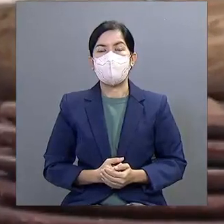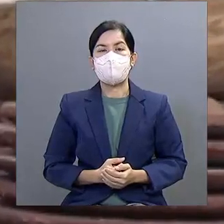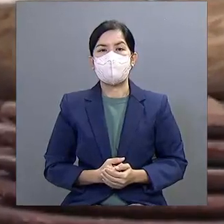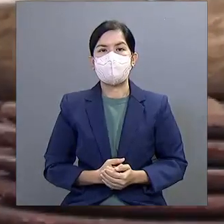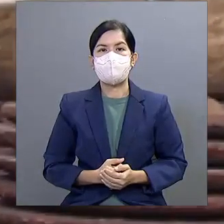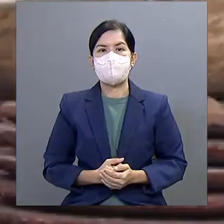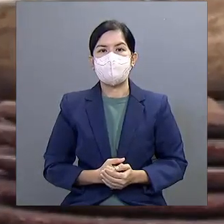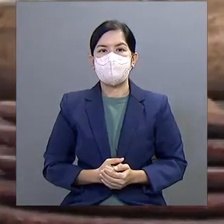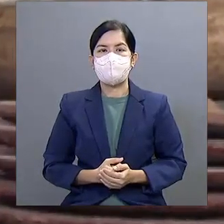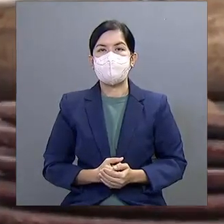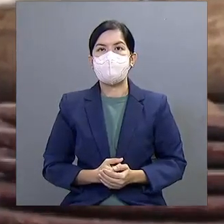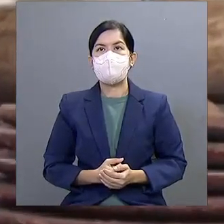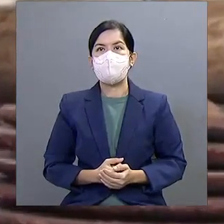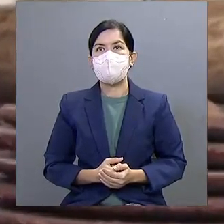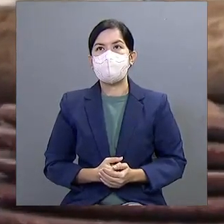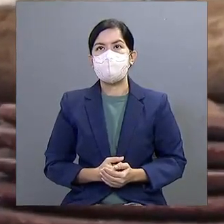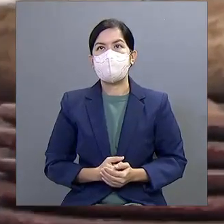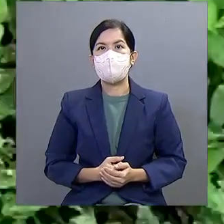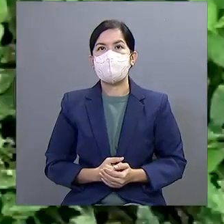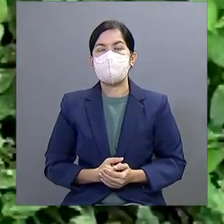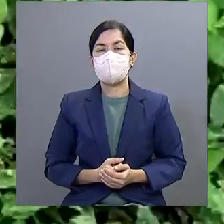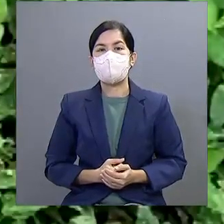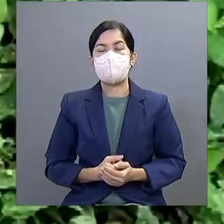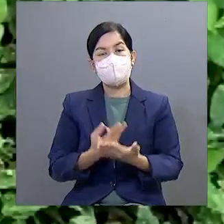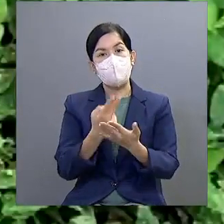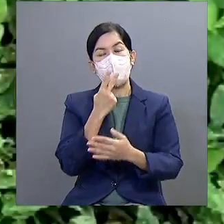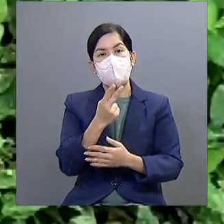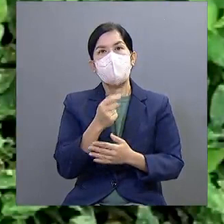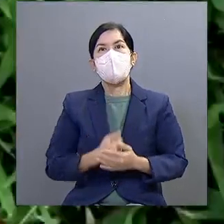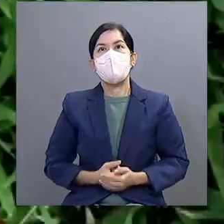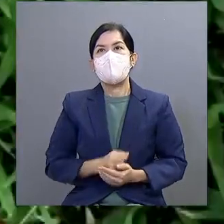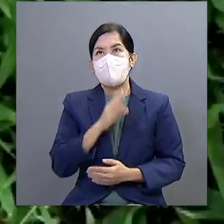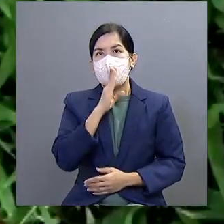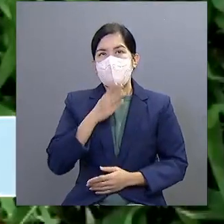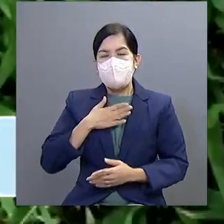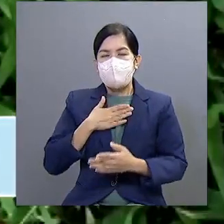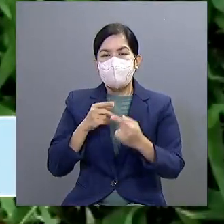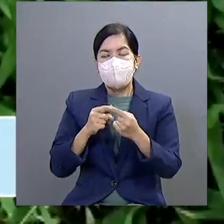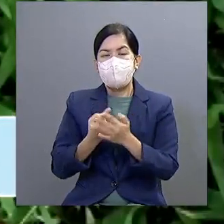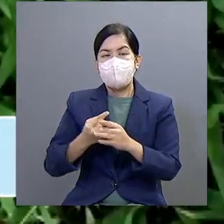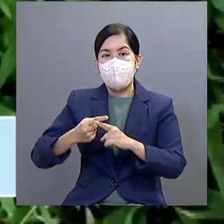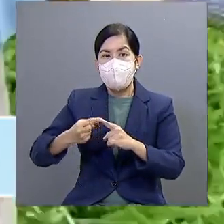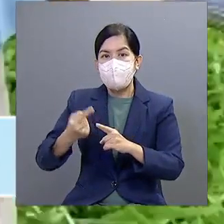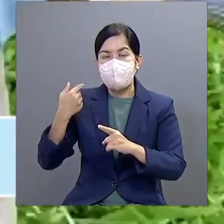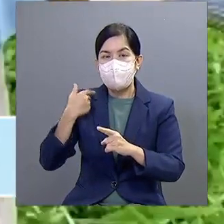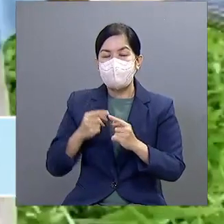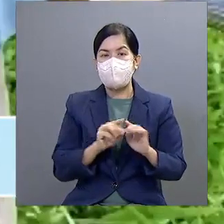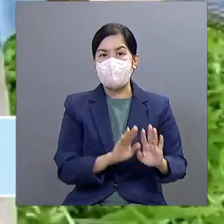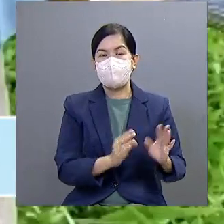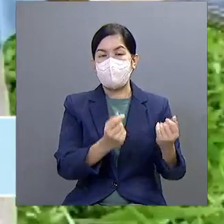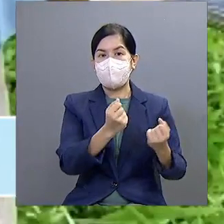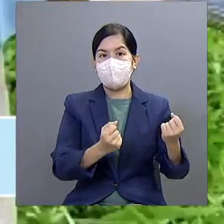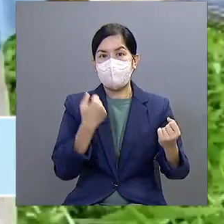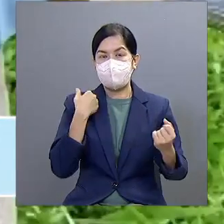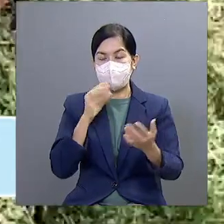อย่างที่เราทราบกันดีคุณผู้ชมเป็นยังไงคุณต๊อบ โอ้โหนี่พกไว้ในรถจะโดนตำรวจจับไหม น่าจะโดนรวบตั้งแต่หน้าปากซอย หรือว่ามีพวกนี้มันให้พกผ่านไป